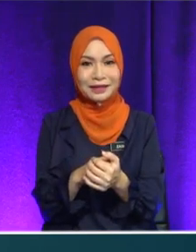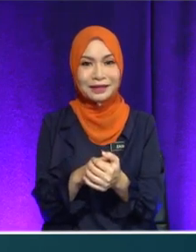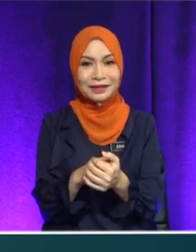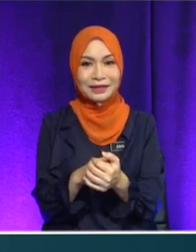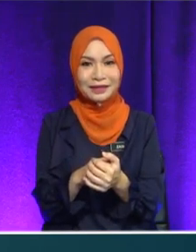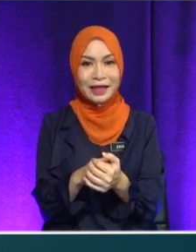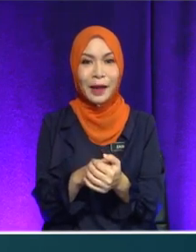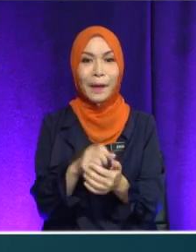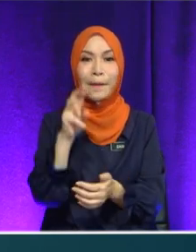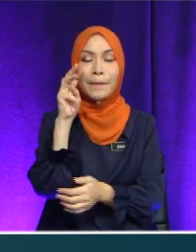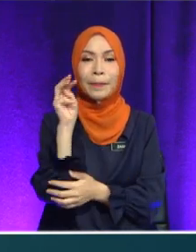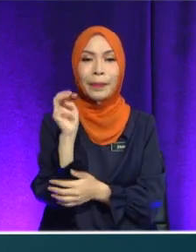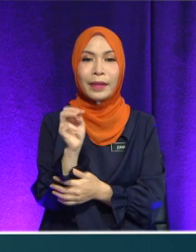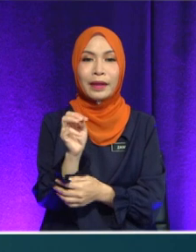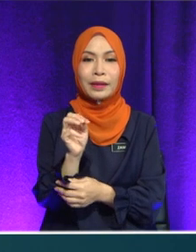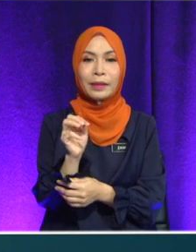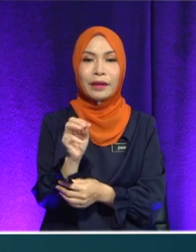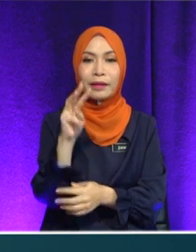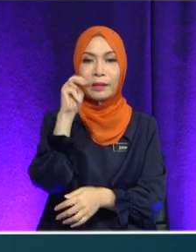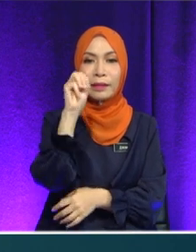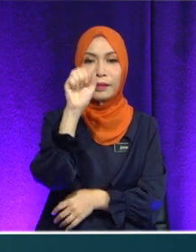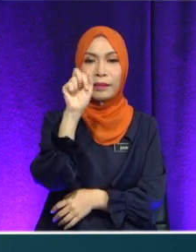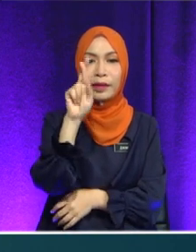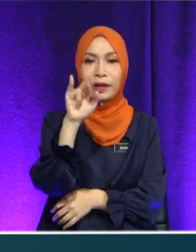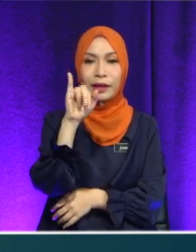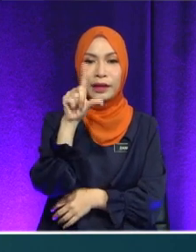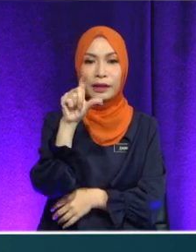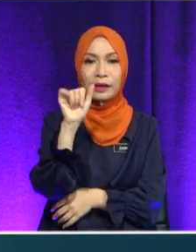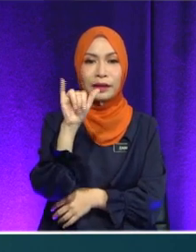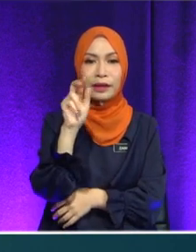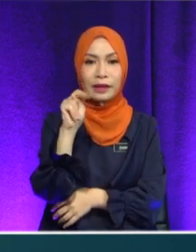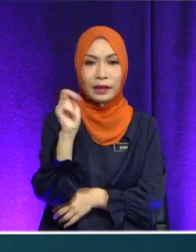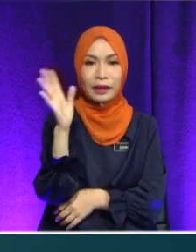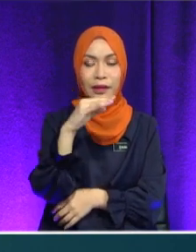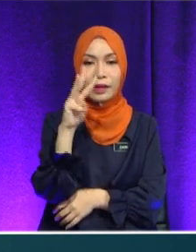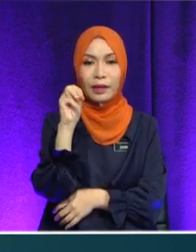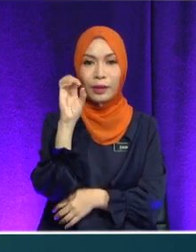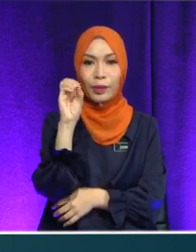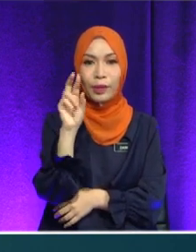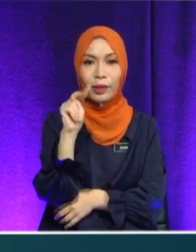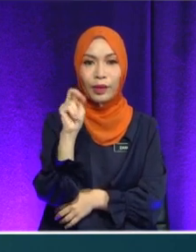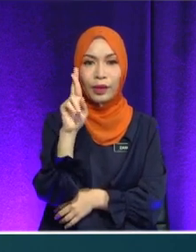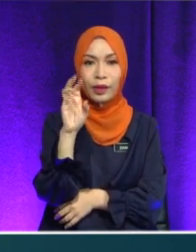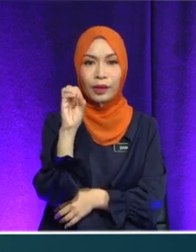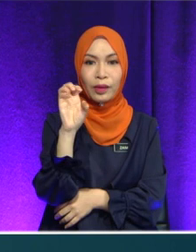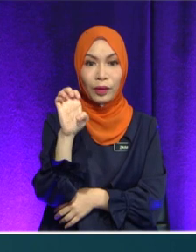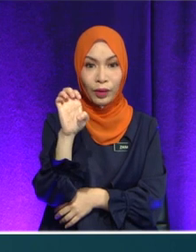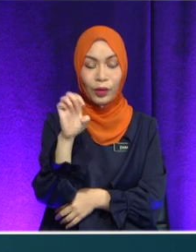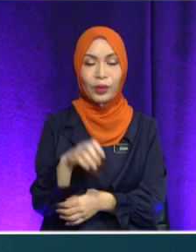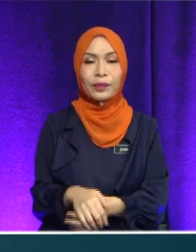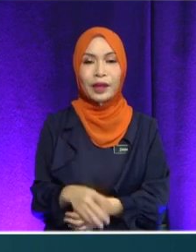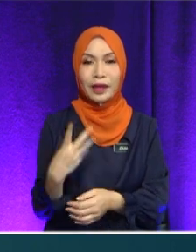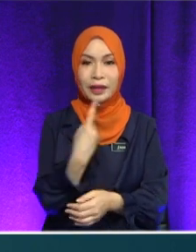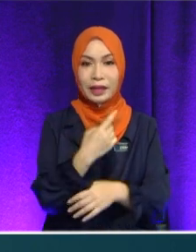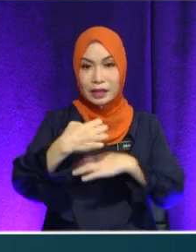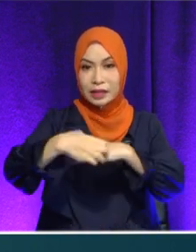ini teknik yang dihasilkan ini adalah teknik sutosaring dia bukan melukis di sini mencetak maksudnya Gampang